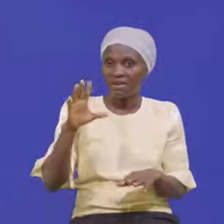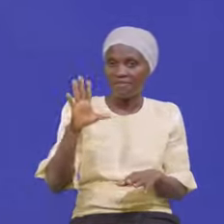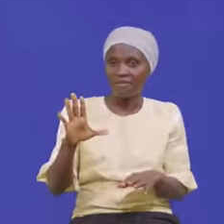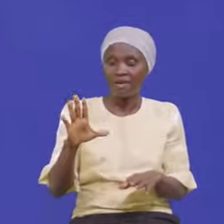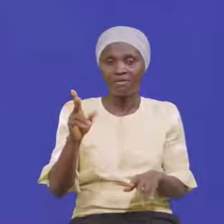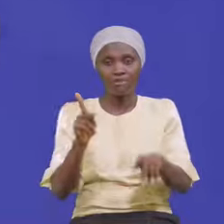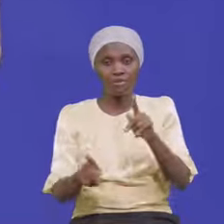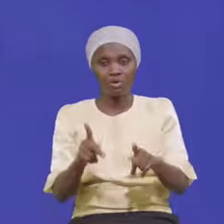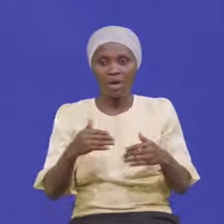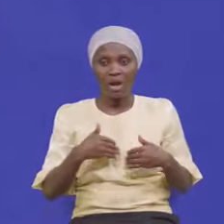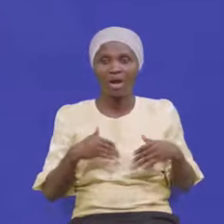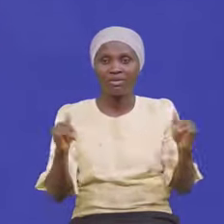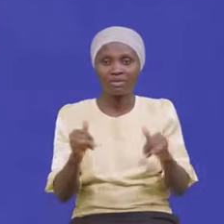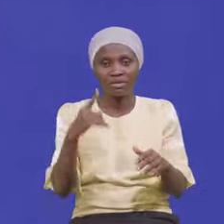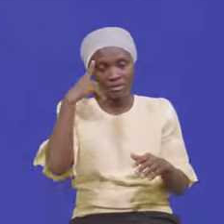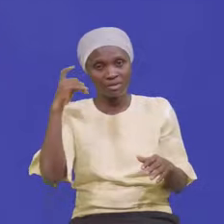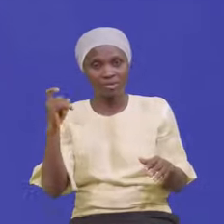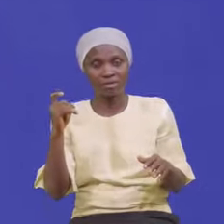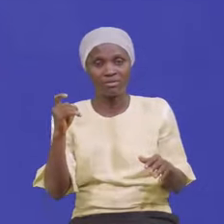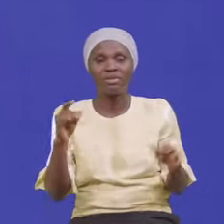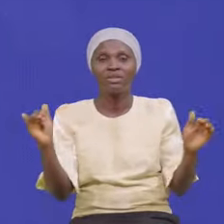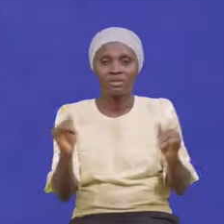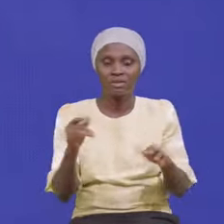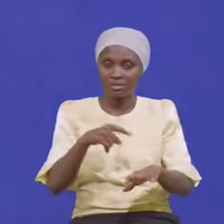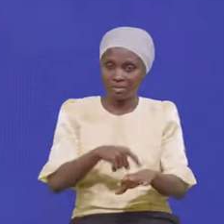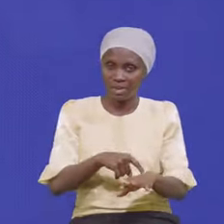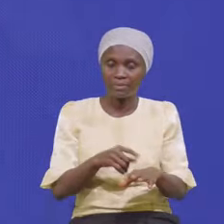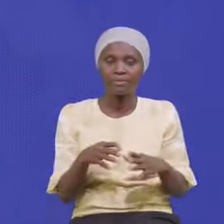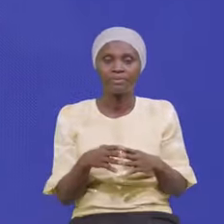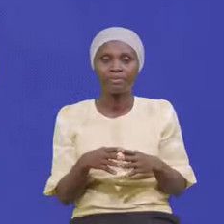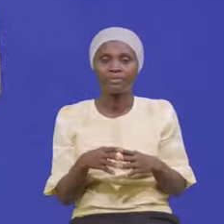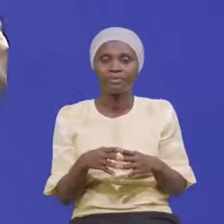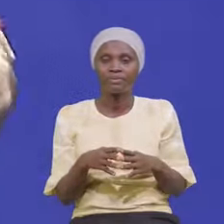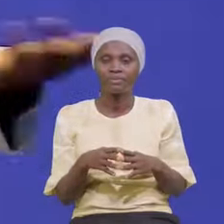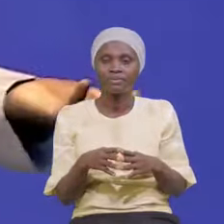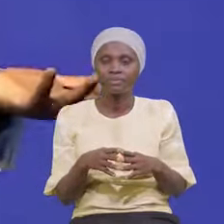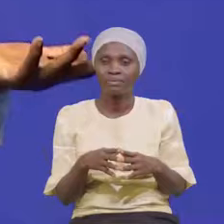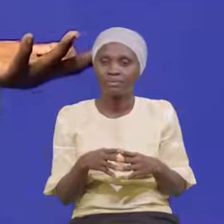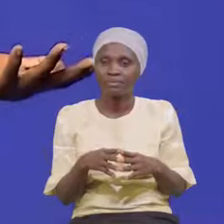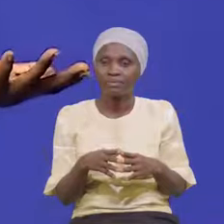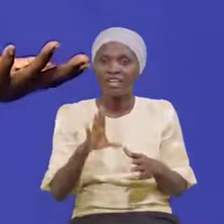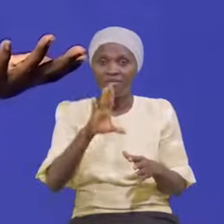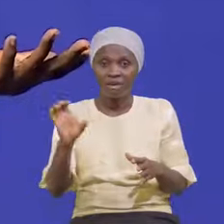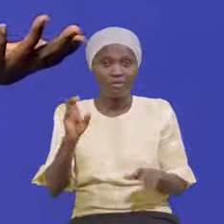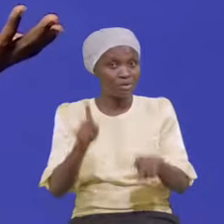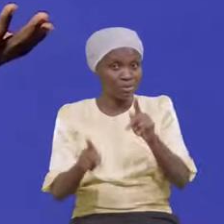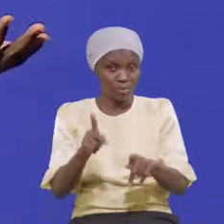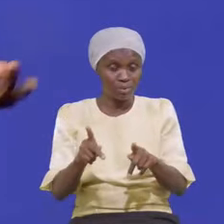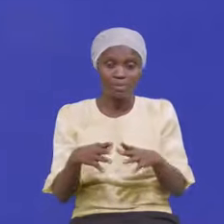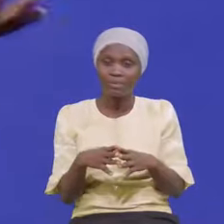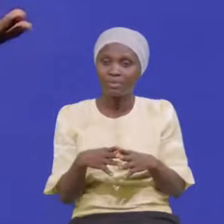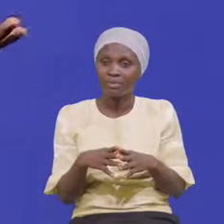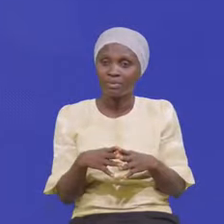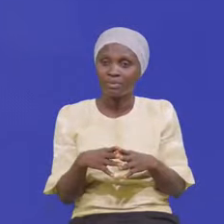the same dream the same time. అదే ఐదుగురికి ఒకే కల ఒకే సమయానికి రాదు. 500 people 500